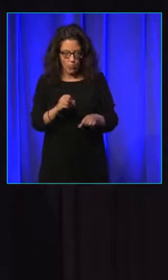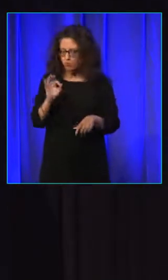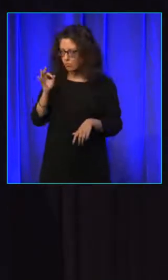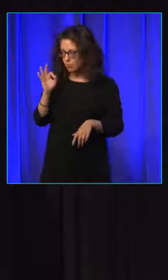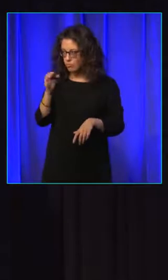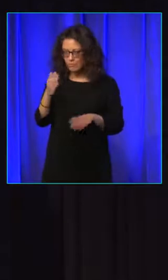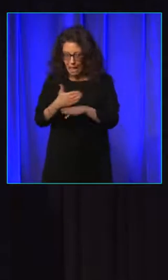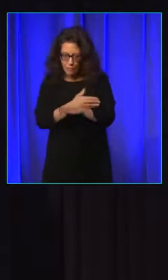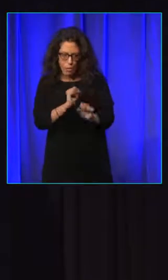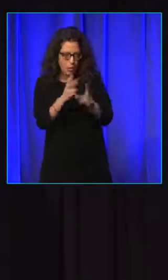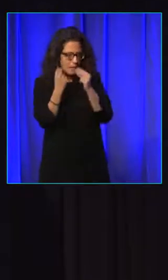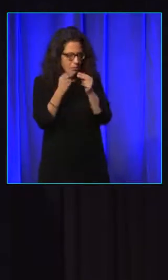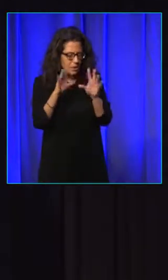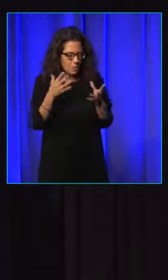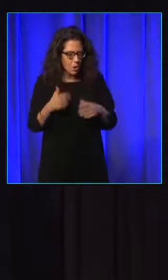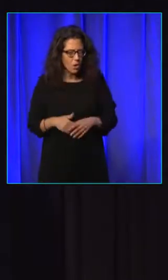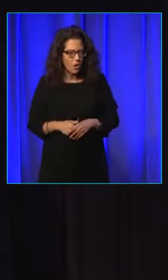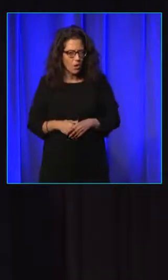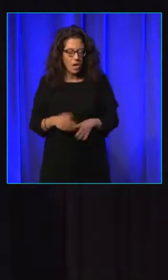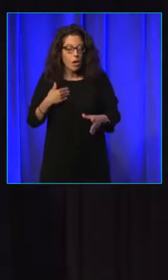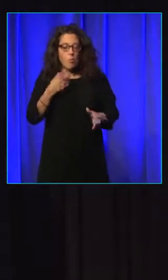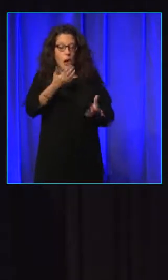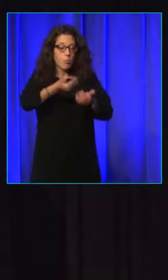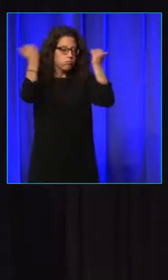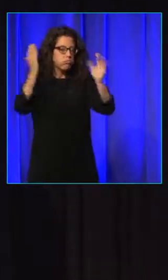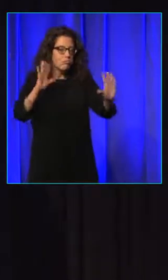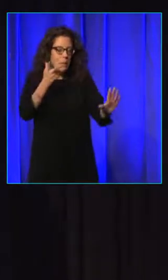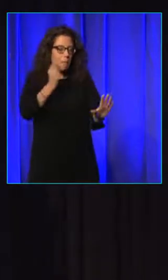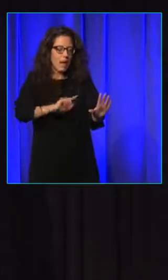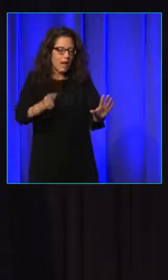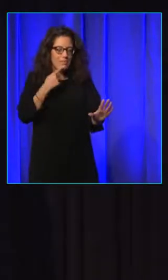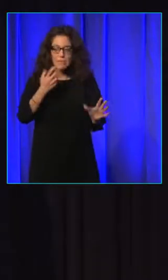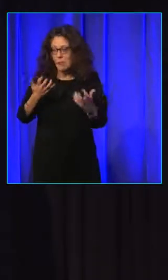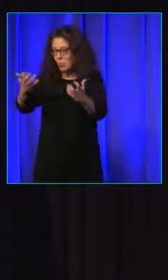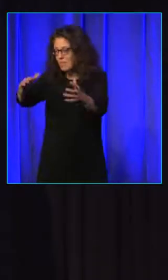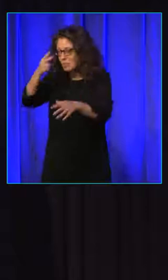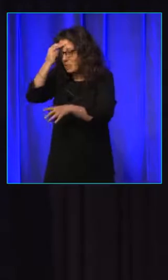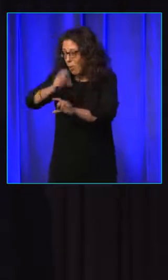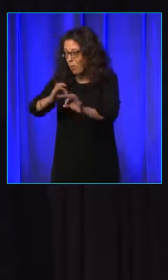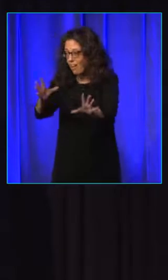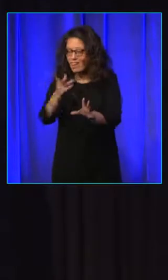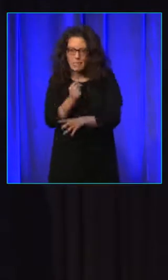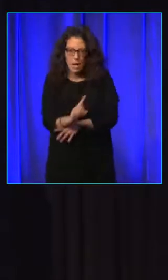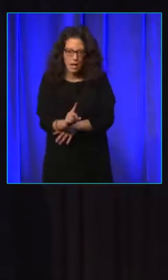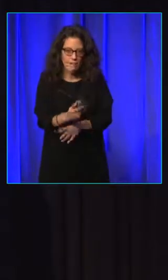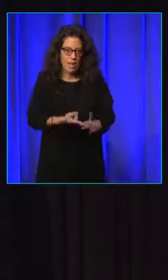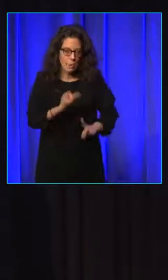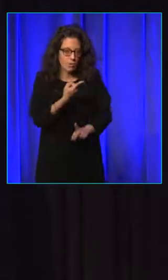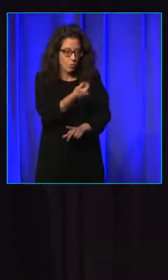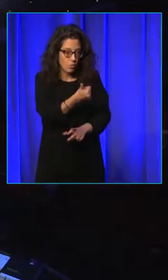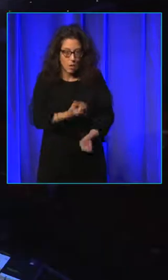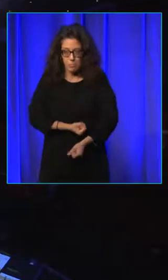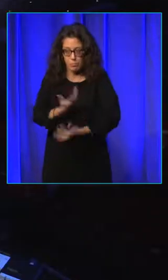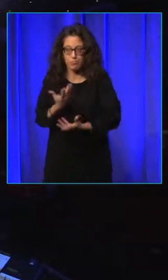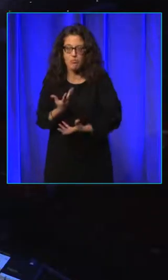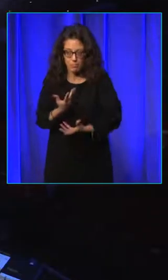peux me le décrire? Alors moi, si je comprends rien, c'est pas grave. Le public, s'il comprend rien, c'est pas grave. C'est toi. Alors tu